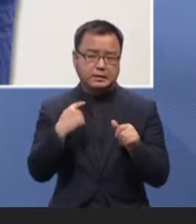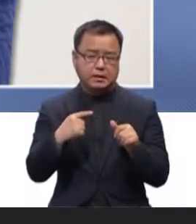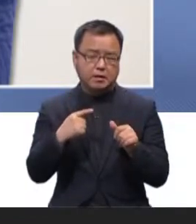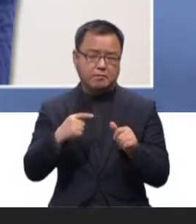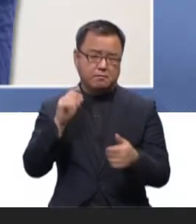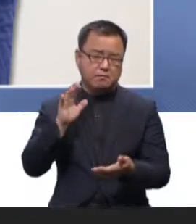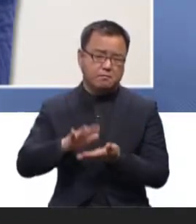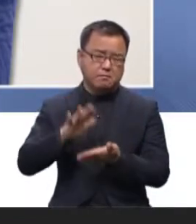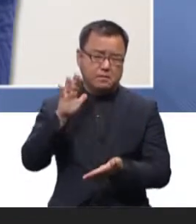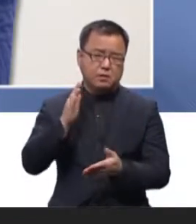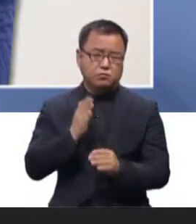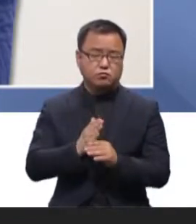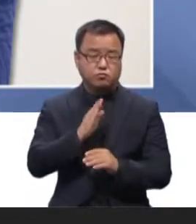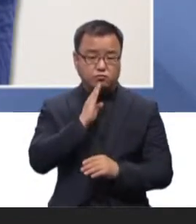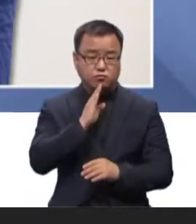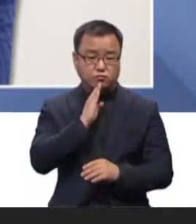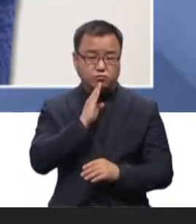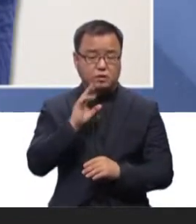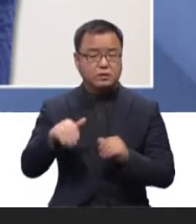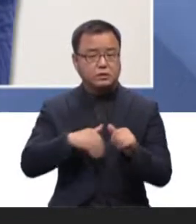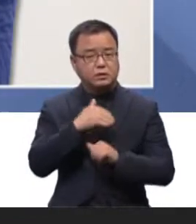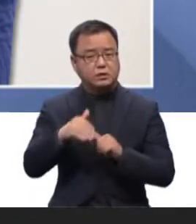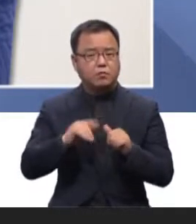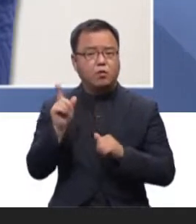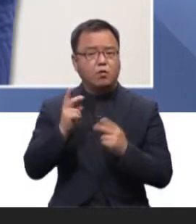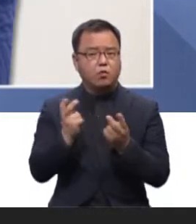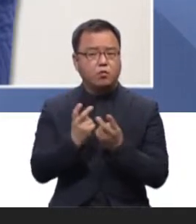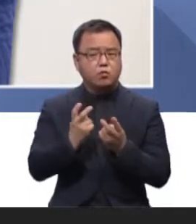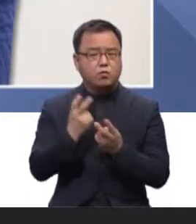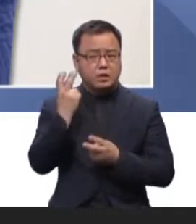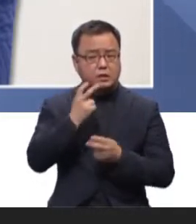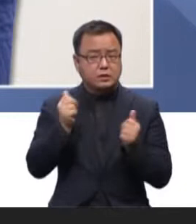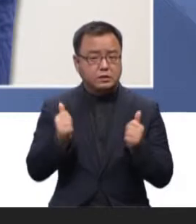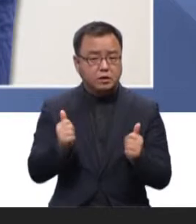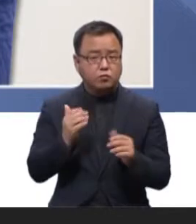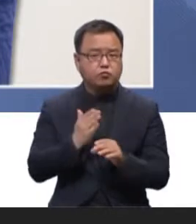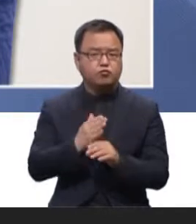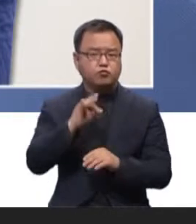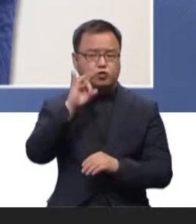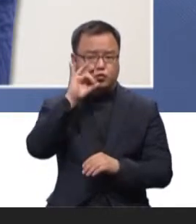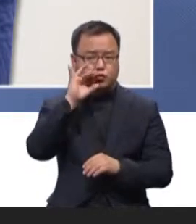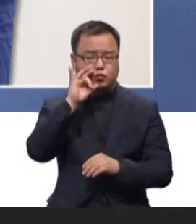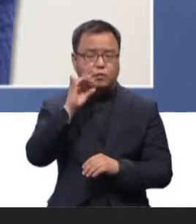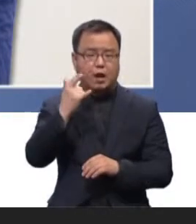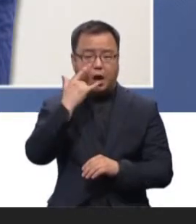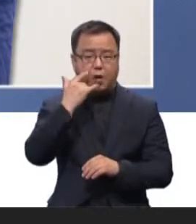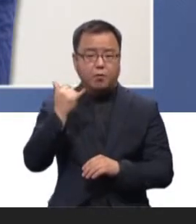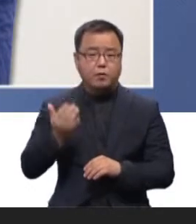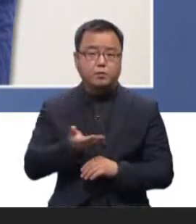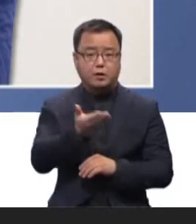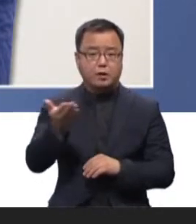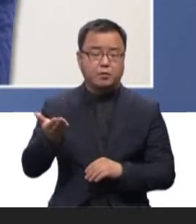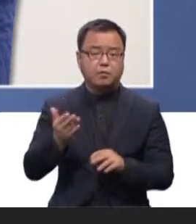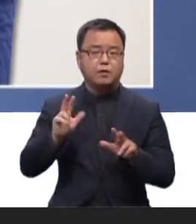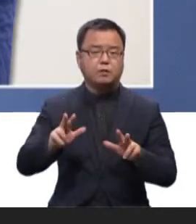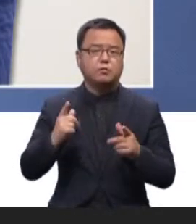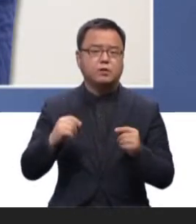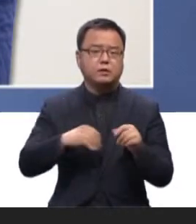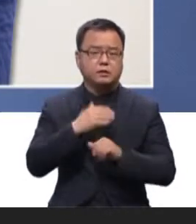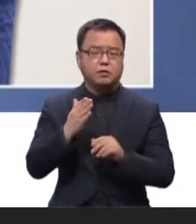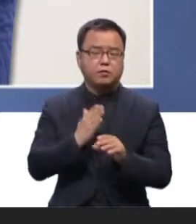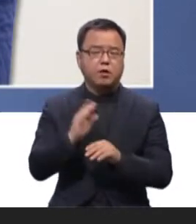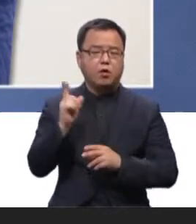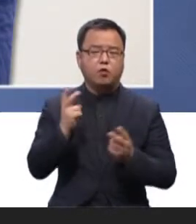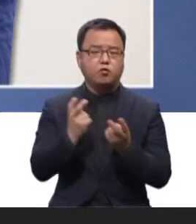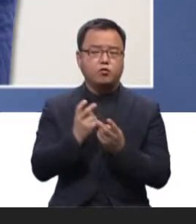극성을 부리고 있지 않습니까? 이런 상황을 지금 어떻게 진단하고 계시는지 궁금하고요. 또 학부모님들은 이런 상황에서 어떻게 좀 중심을